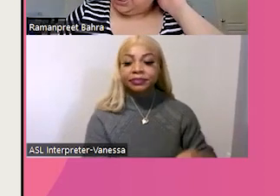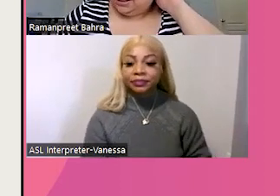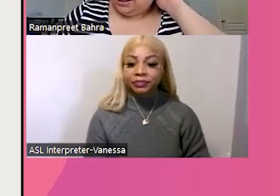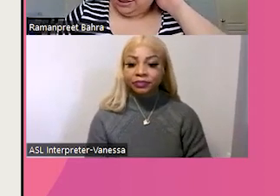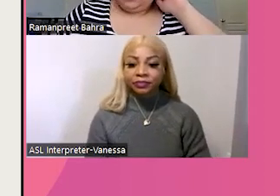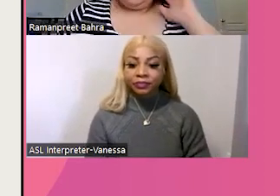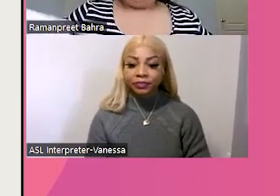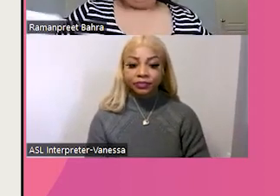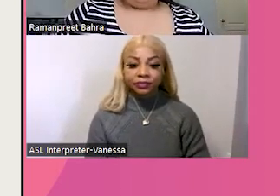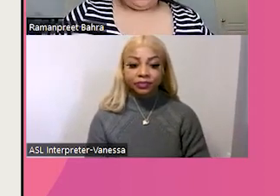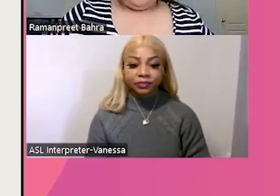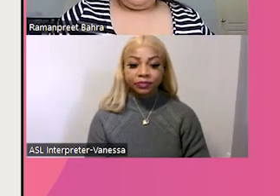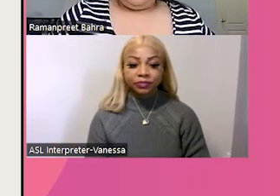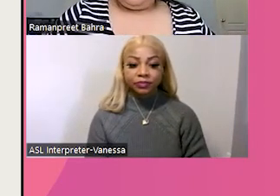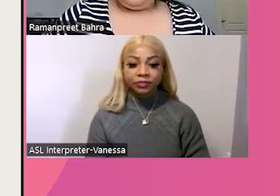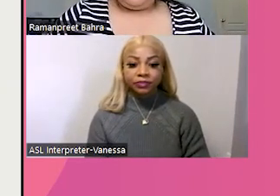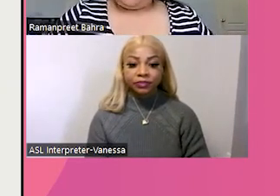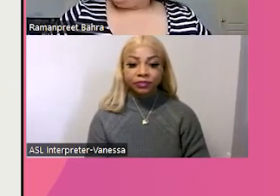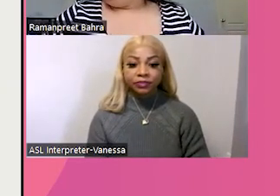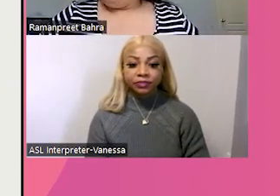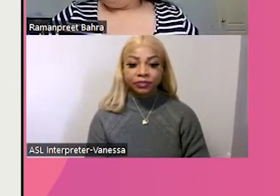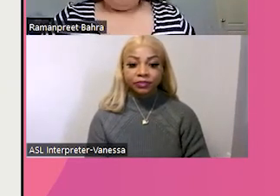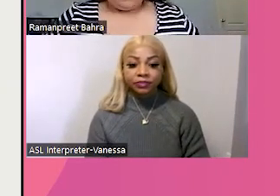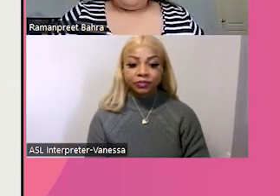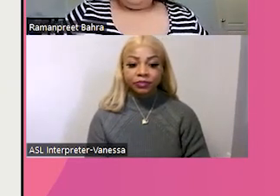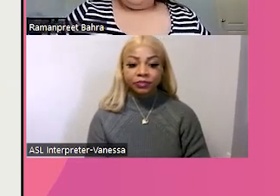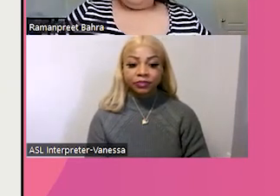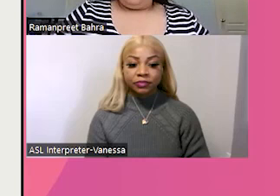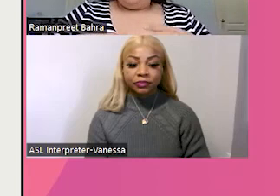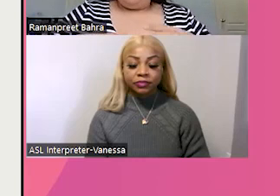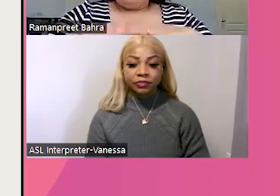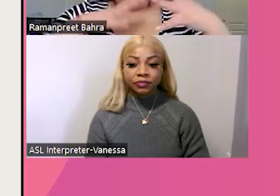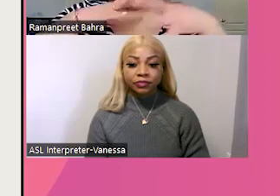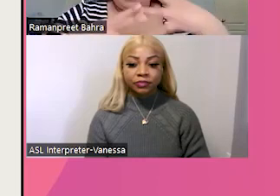donc accepte les contrôles de Riley par la suite.